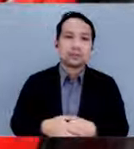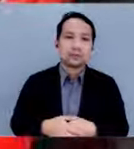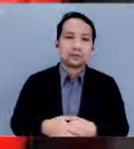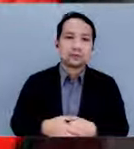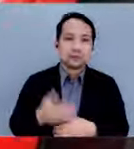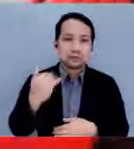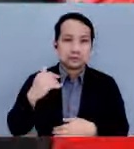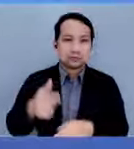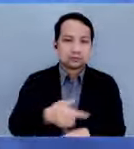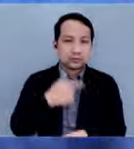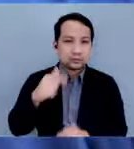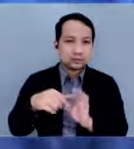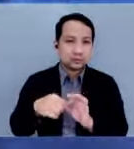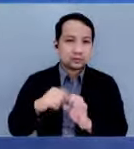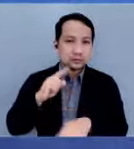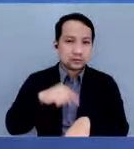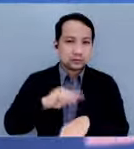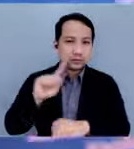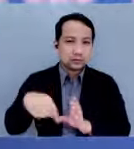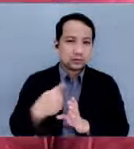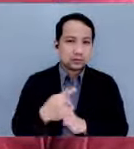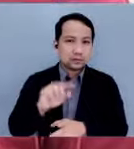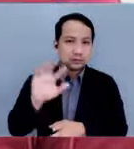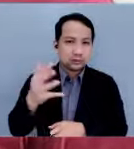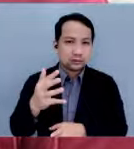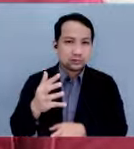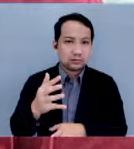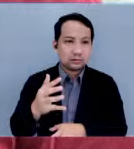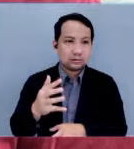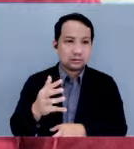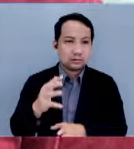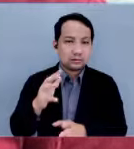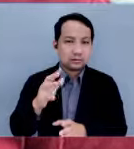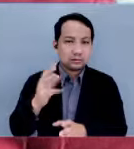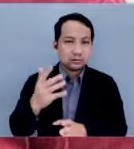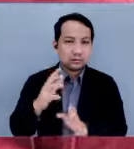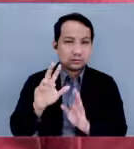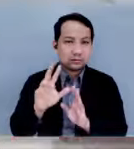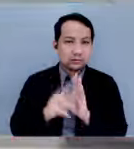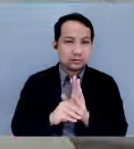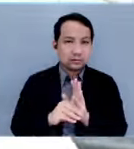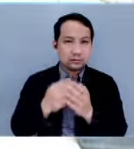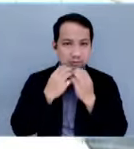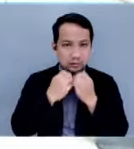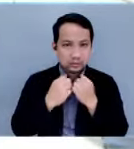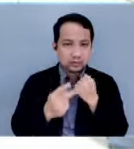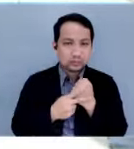yung oras, talaga 5 piso 3 minutes para pa makatulong niya rin sa pagtitipid ng tubig.